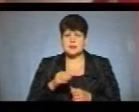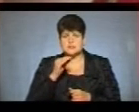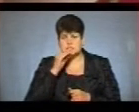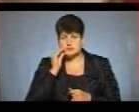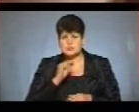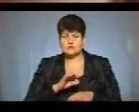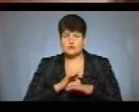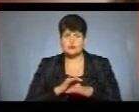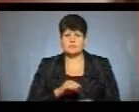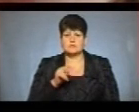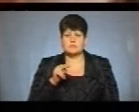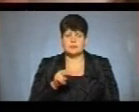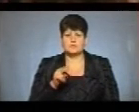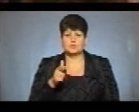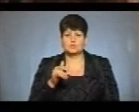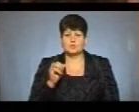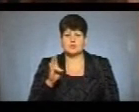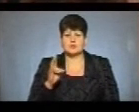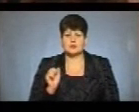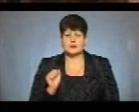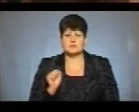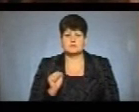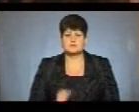Шевченка проводить Павло Гунька.